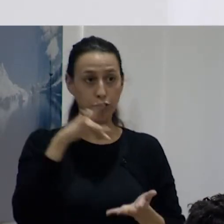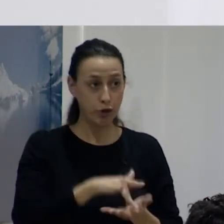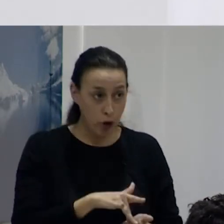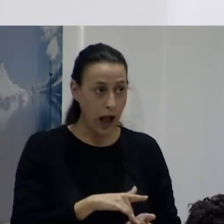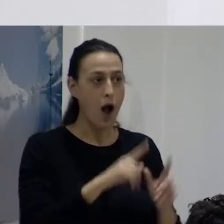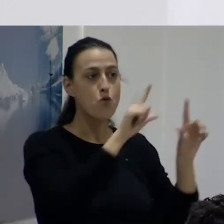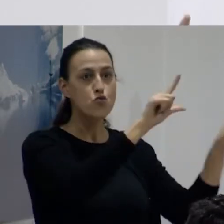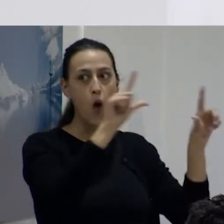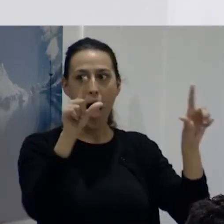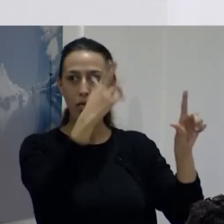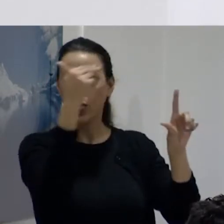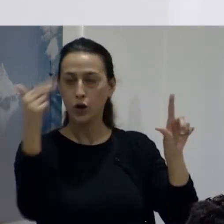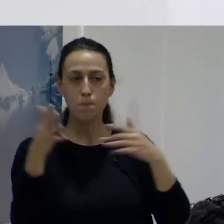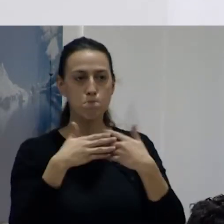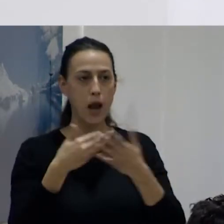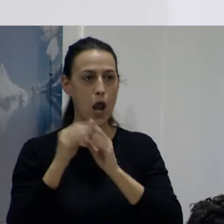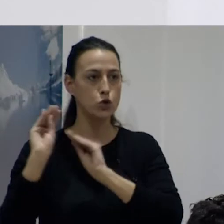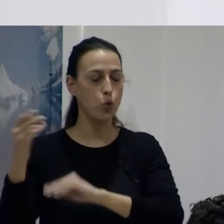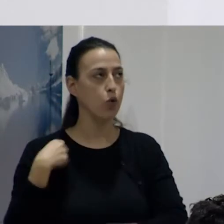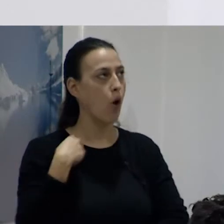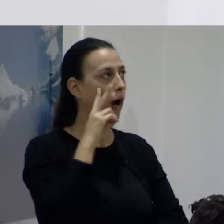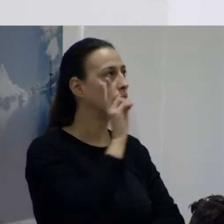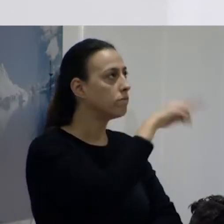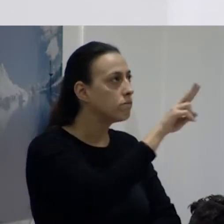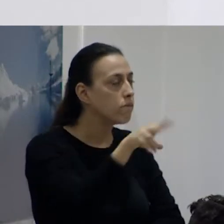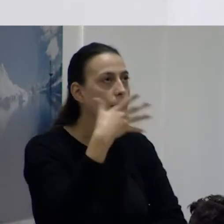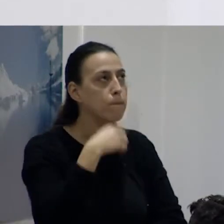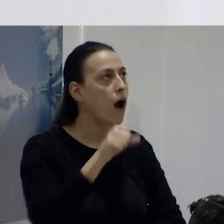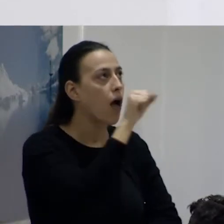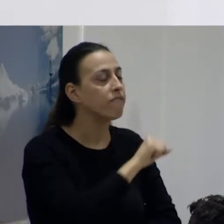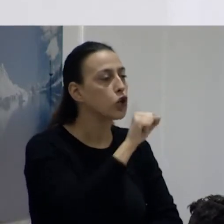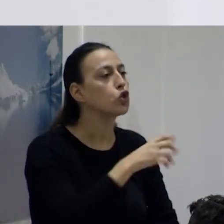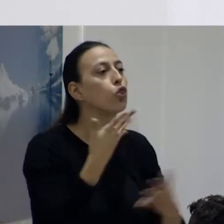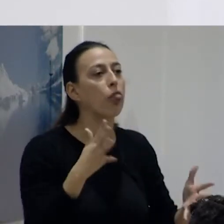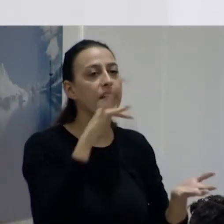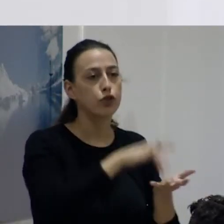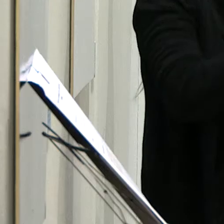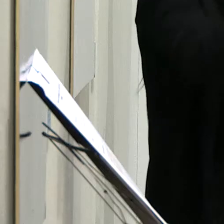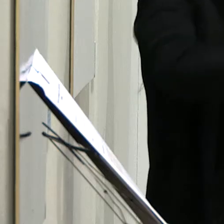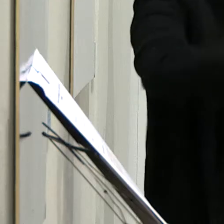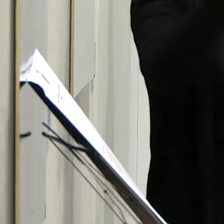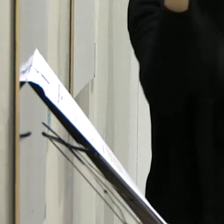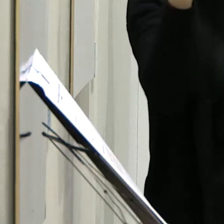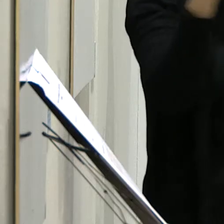alguns quadres austers i esplèndids a la Fundació Hartung d'Antibes.